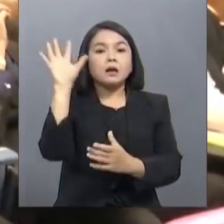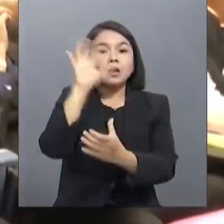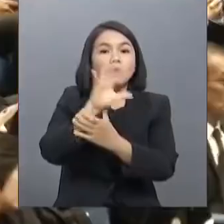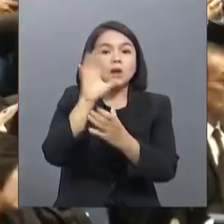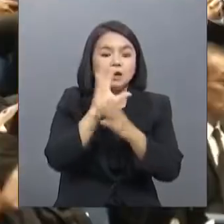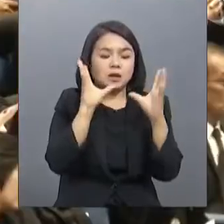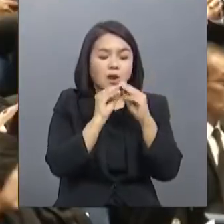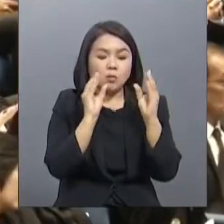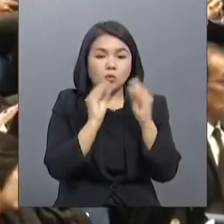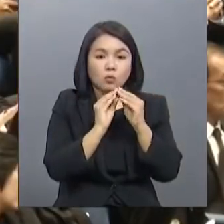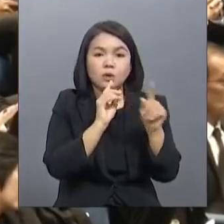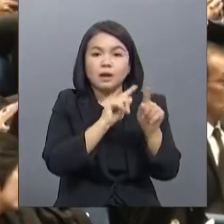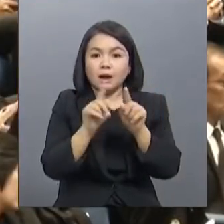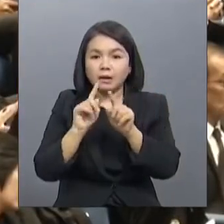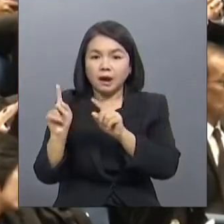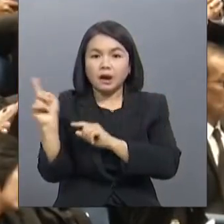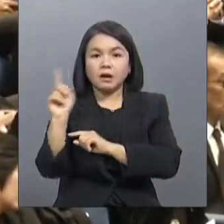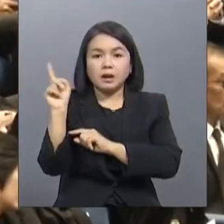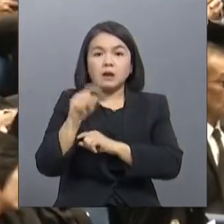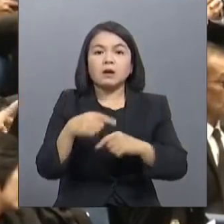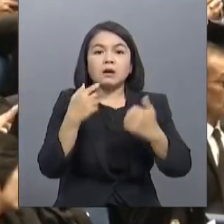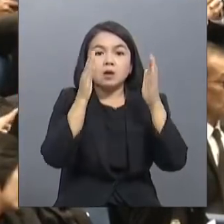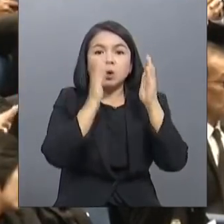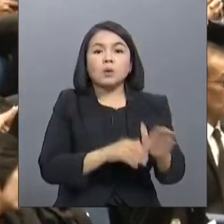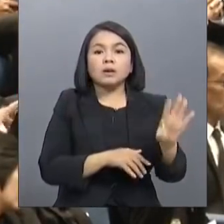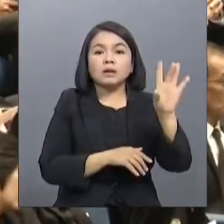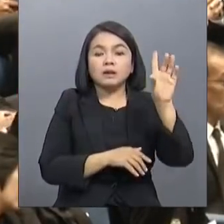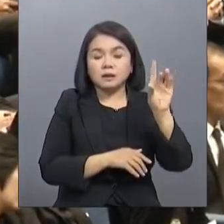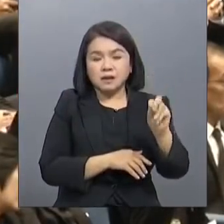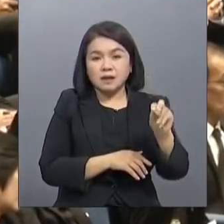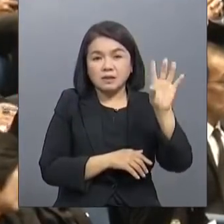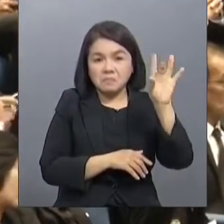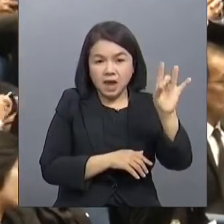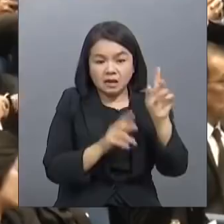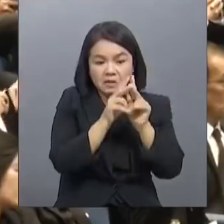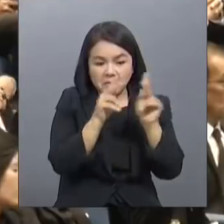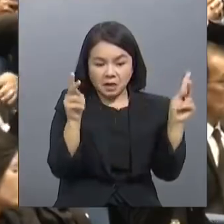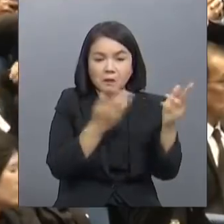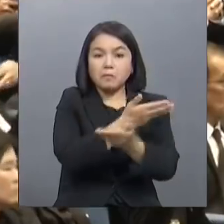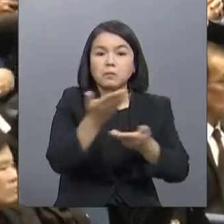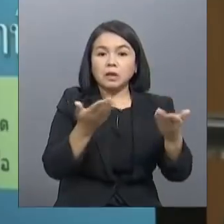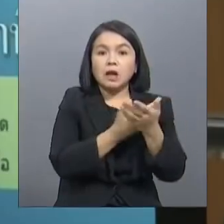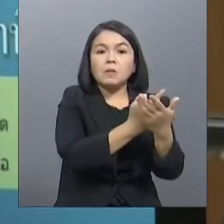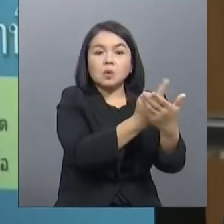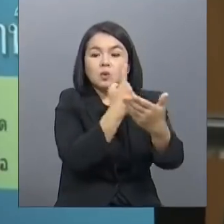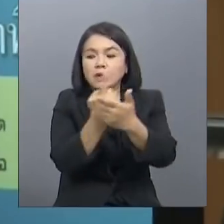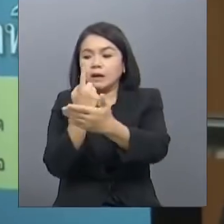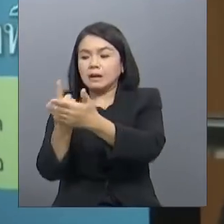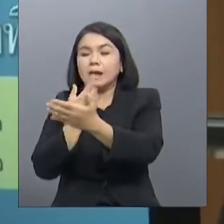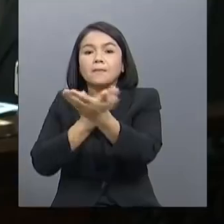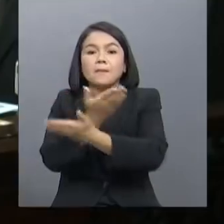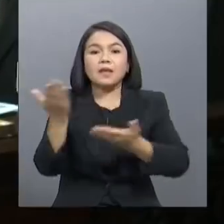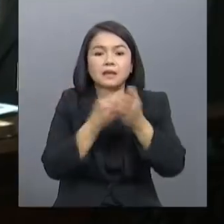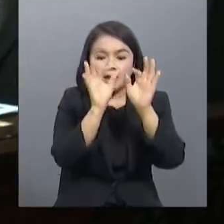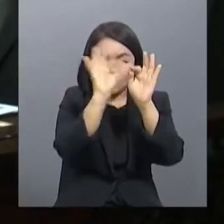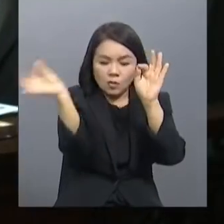ารประชุมสภาพุทแทนราสดรำนวน 38 คนโยมีตัวแทนจากภักกเมองต่ เข้าร่มและกำหนดให้พิจารณาแล